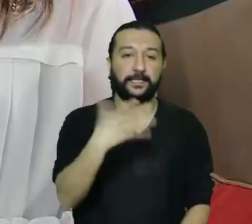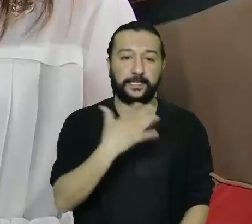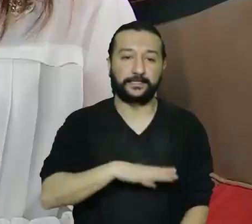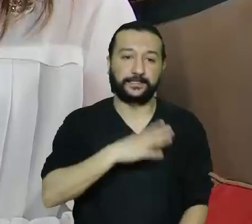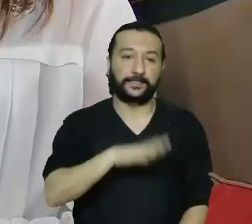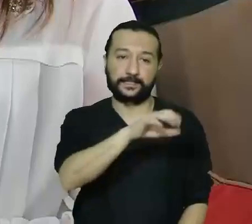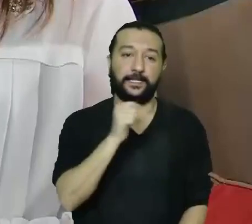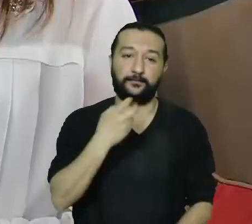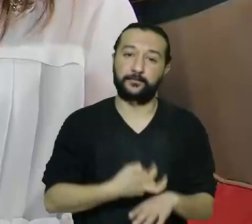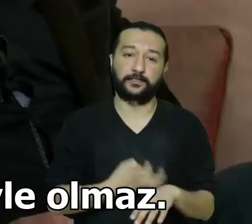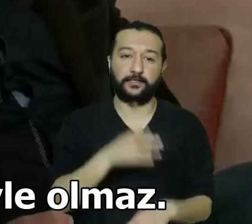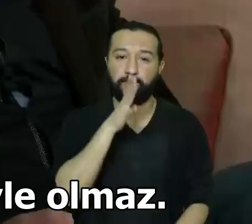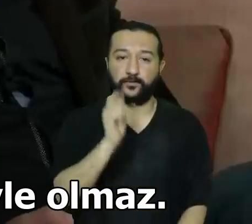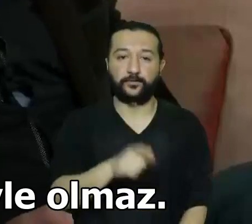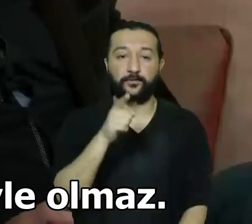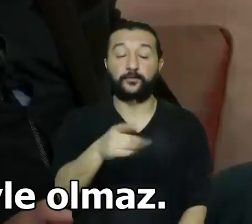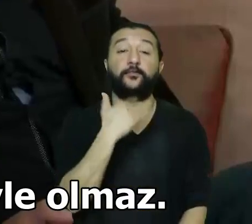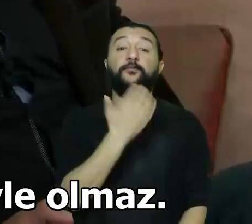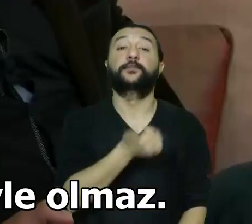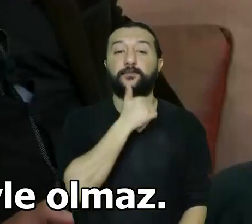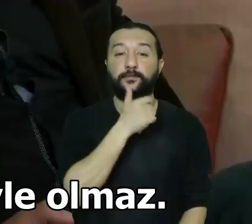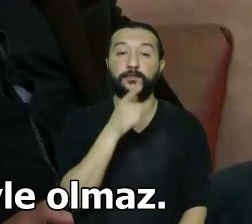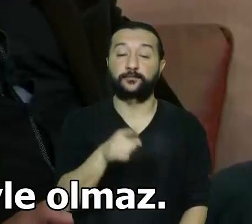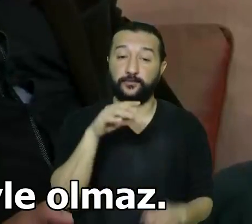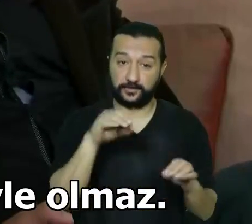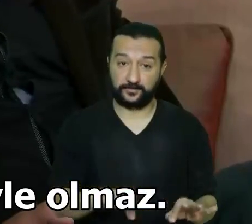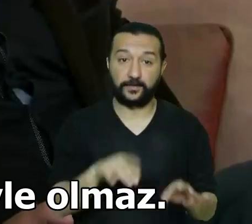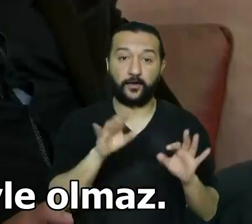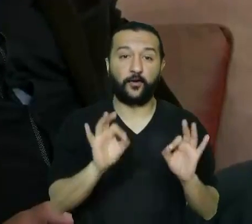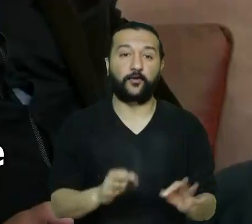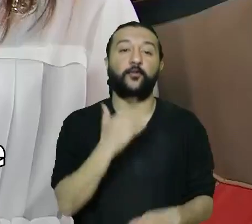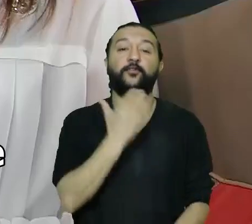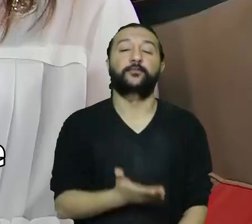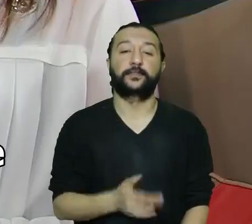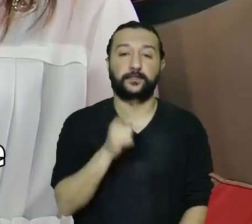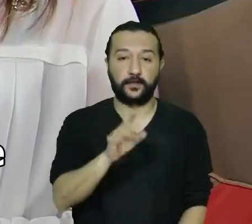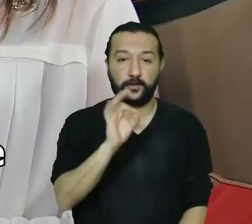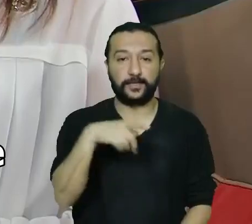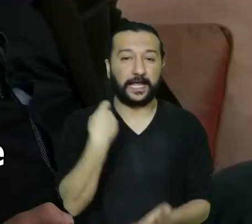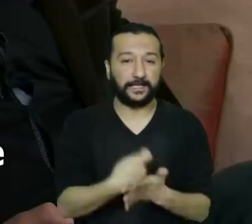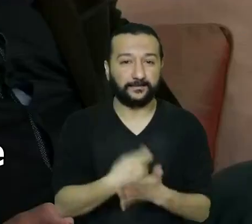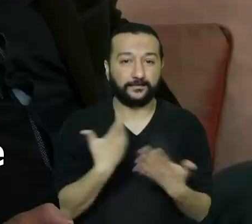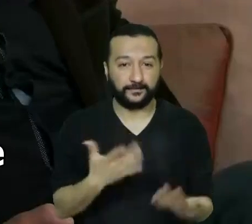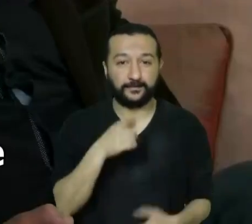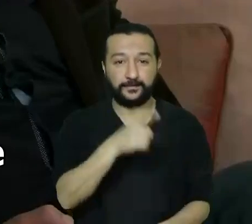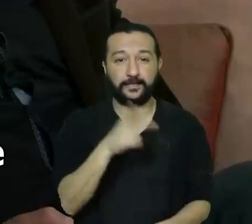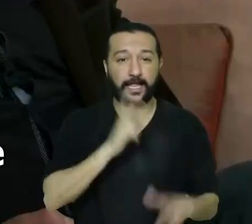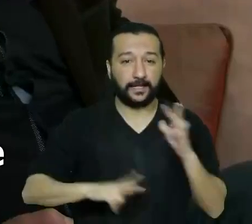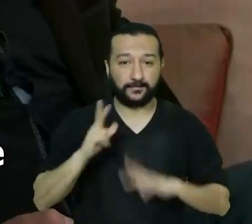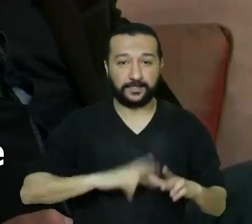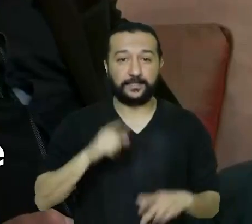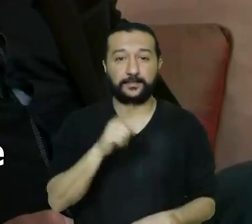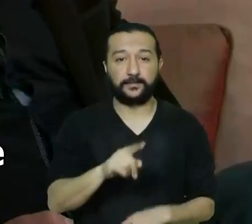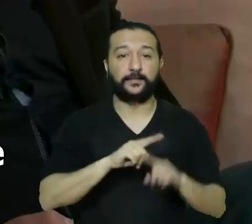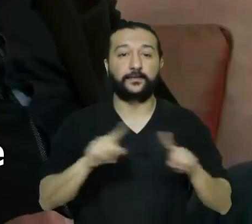istiyorsan gidip alıyorsun maşallah yani. Olmaz babişkocuğum. Bu sefer öyle olmaz. Öyle bir alışverişle, böyle